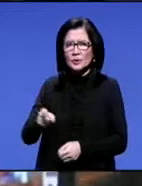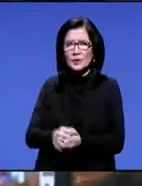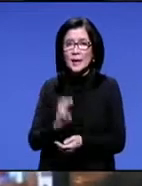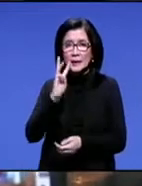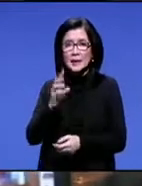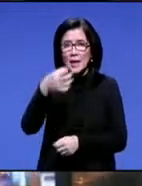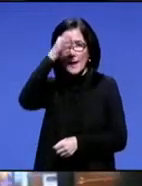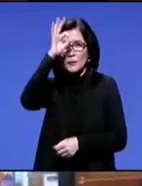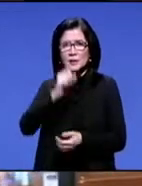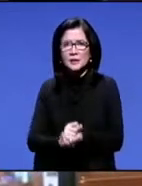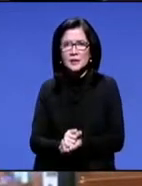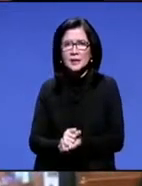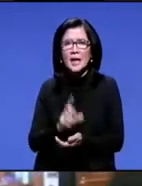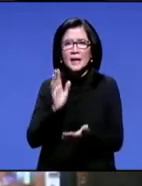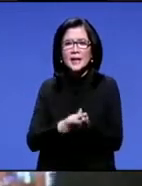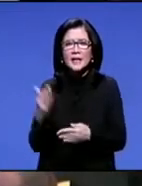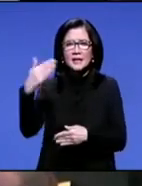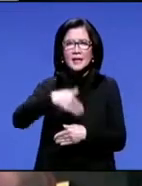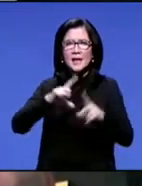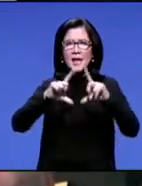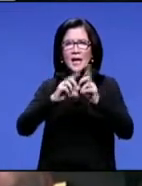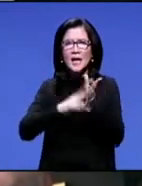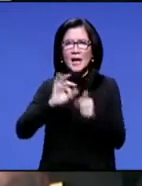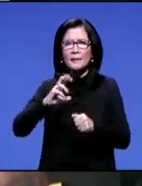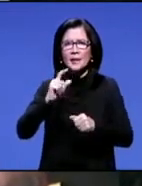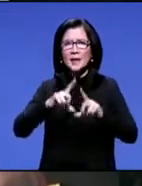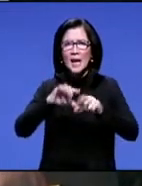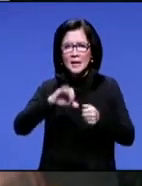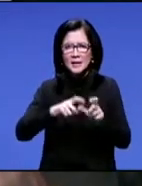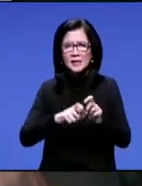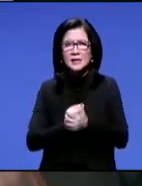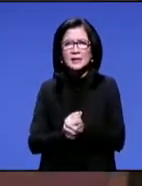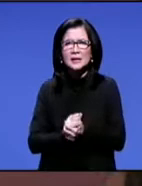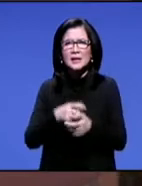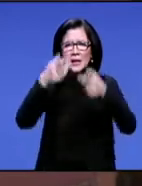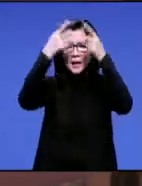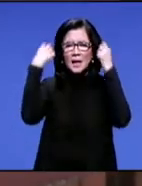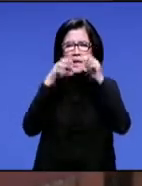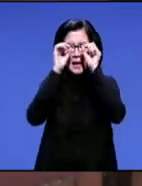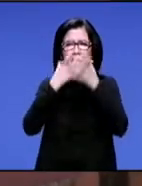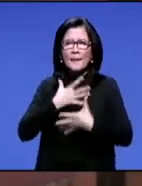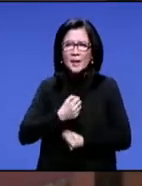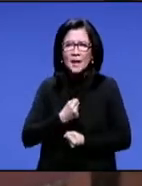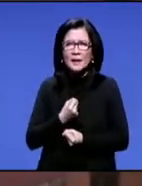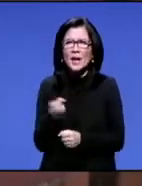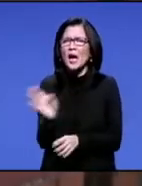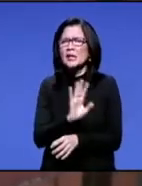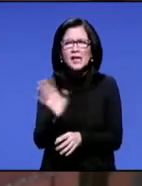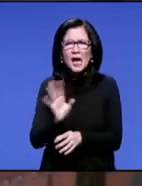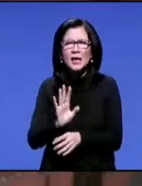polisi dan Ketua Dewan Kehormatan Partai Amanat Nasional, Amin Rais. Ratna berharap tidak ada lagi kebohongan dalam